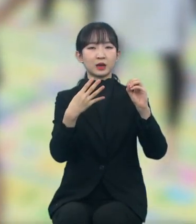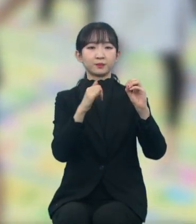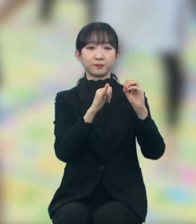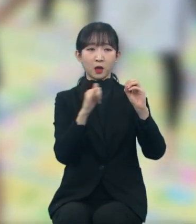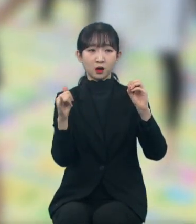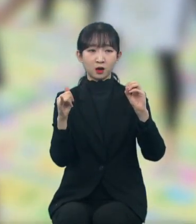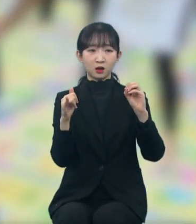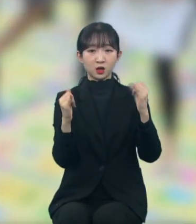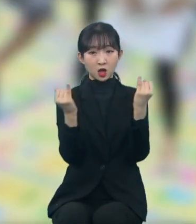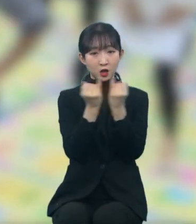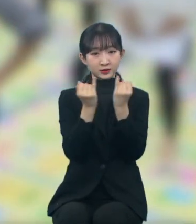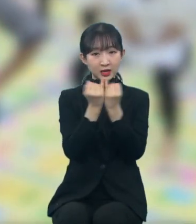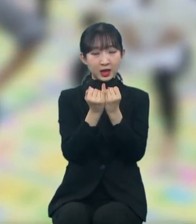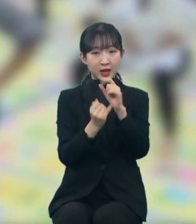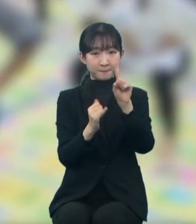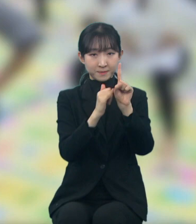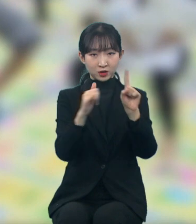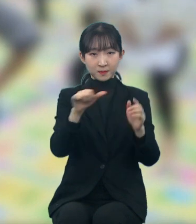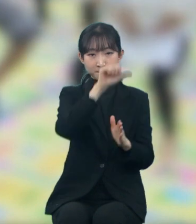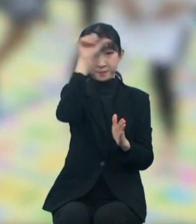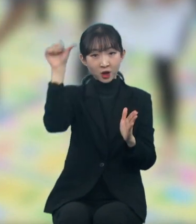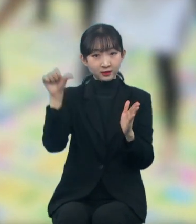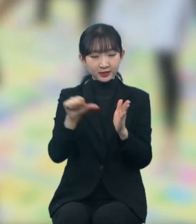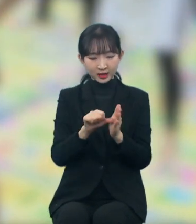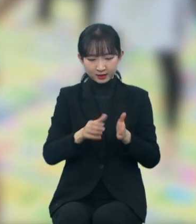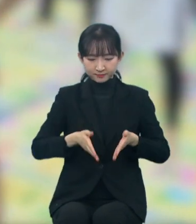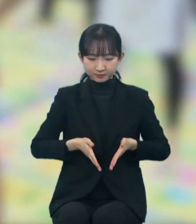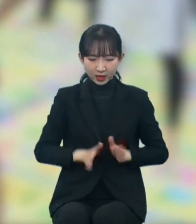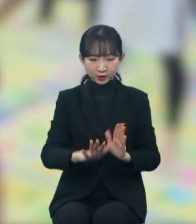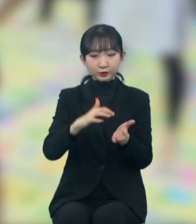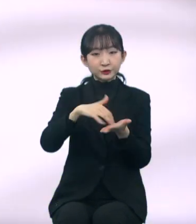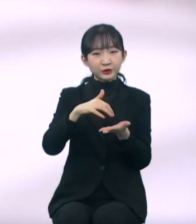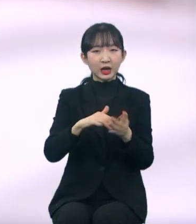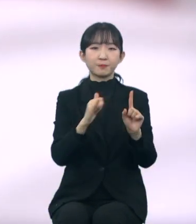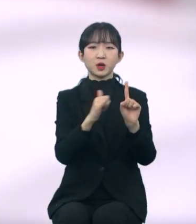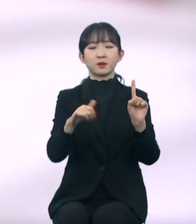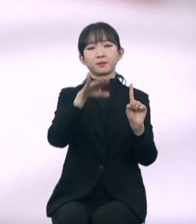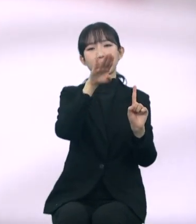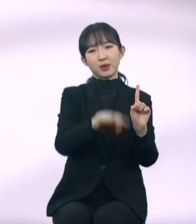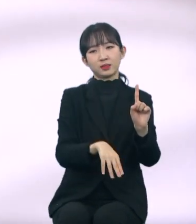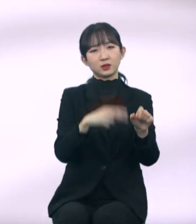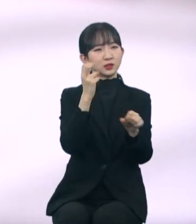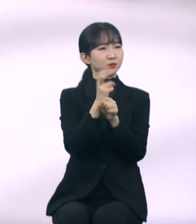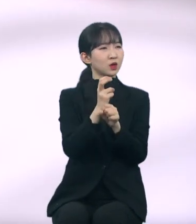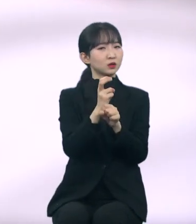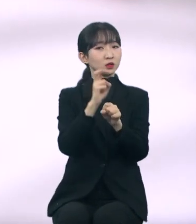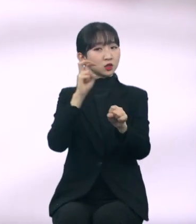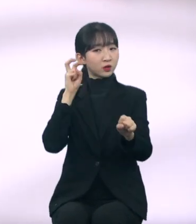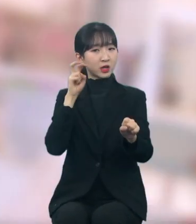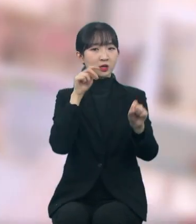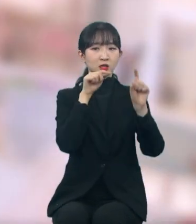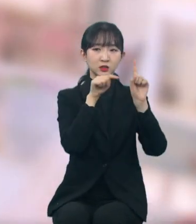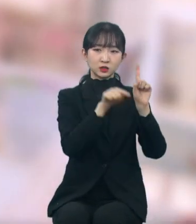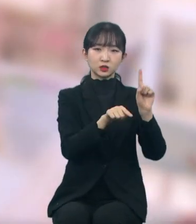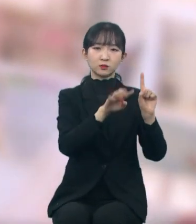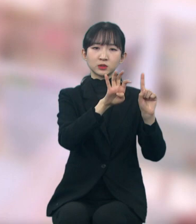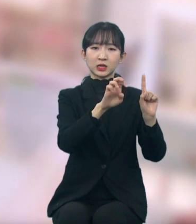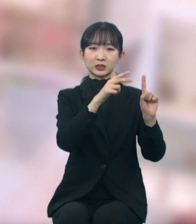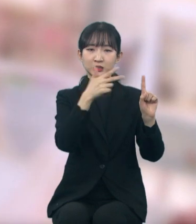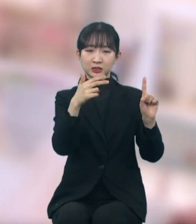여성 한 명이 평생 낳는 아이가 한 명 미만인 겁니다. 20년 전 1.47명이었던 걸